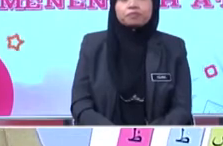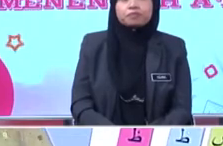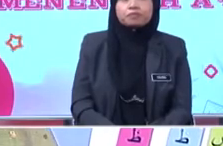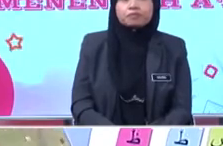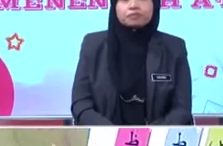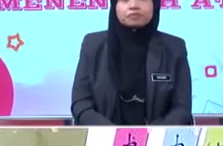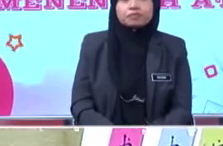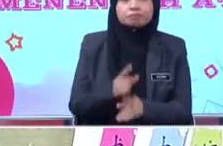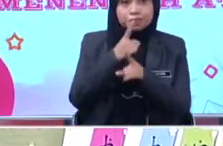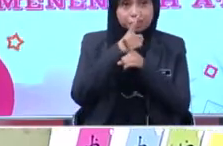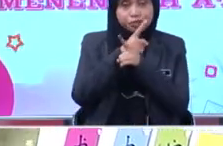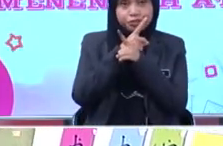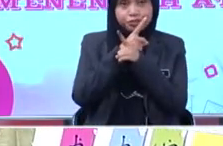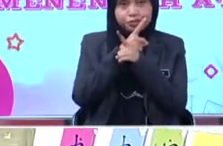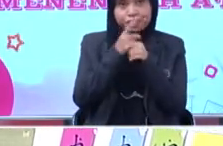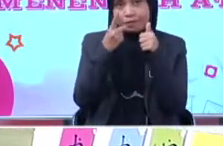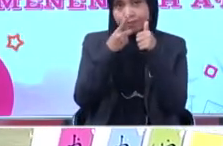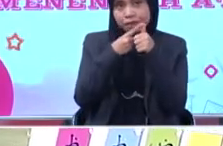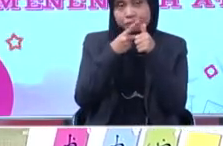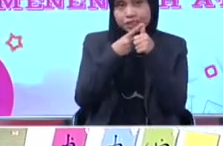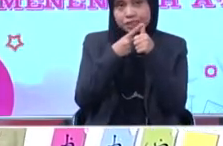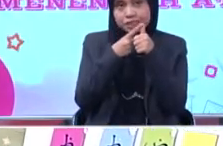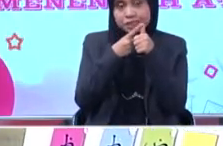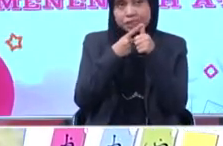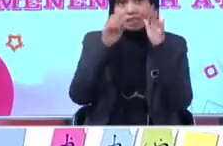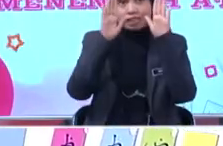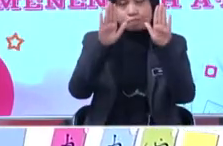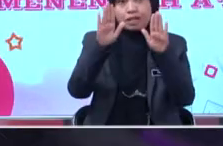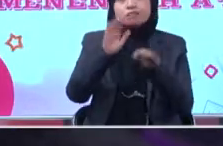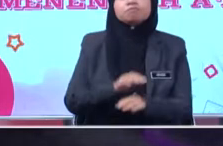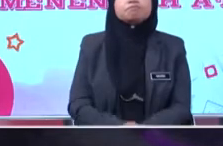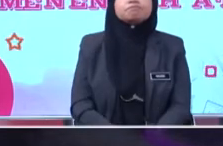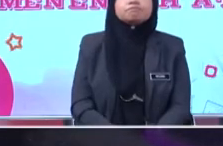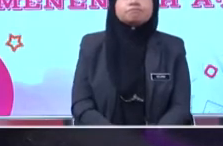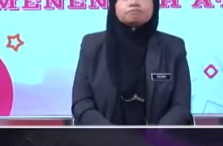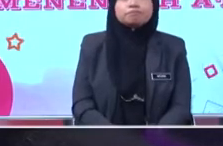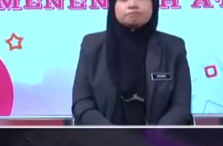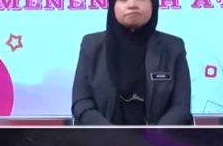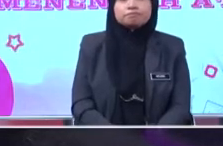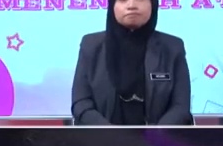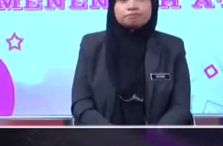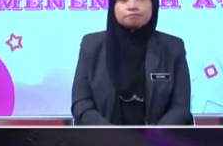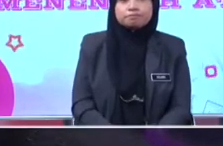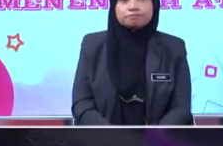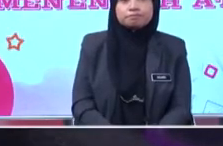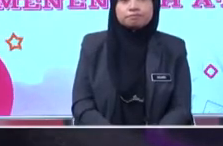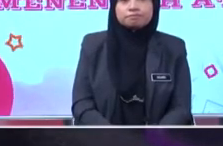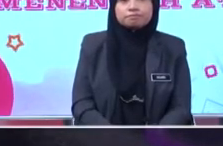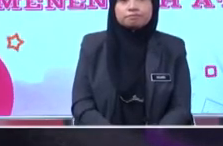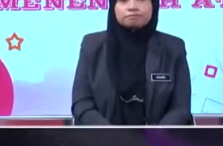or betul-betul kena tampar ke tampal baik ini Lyla